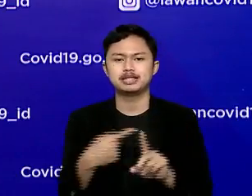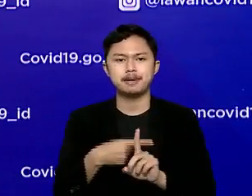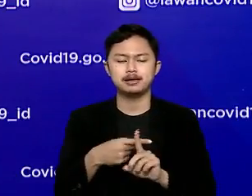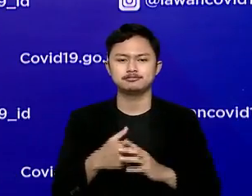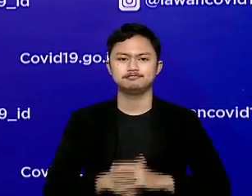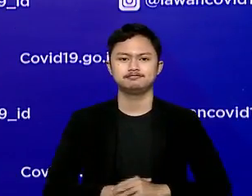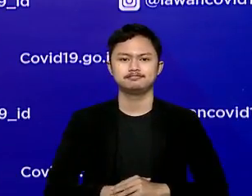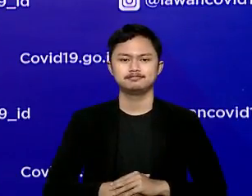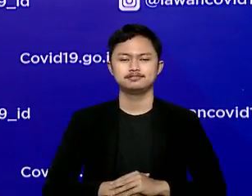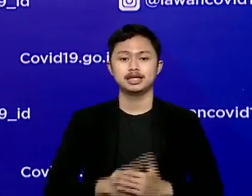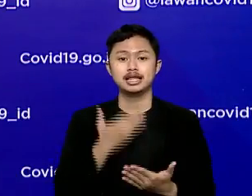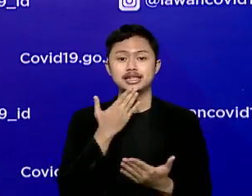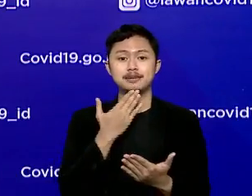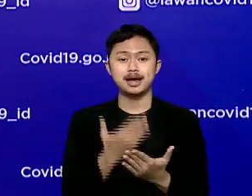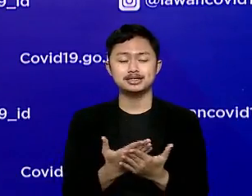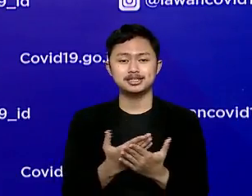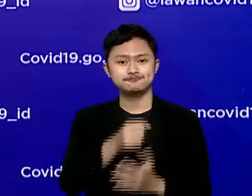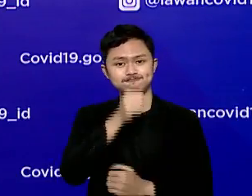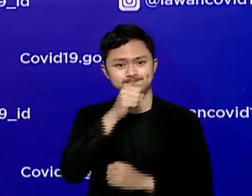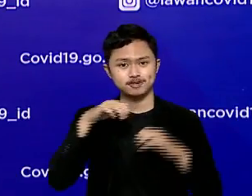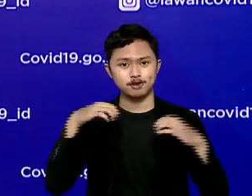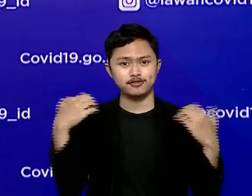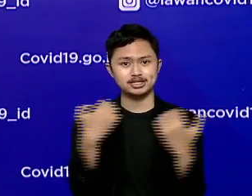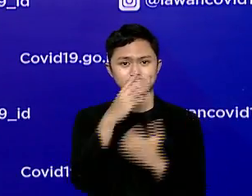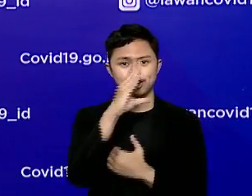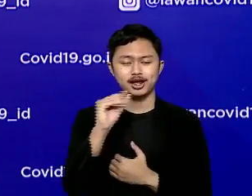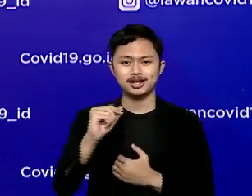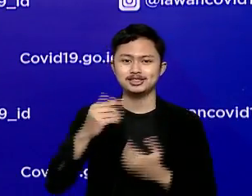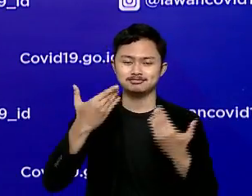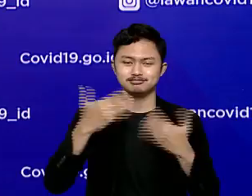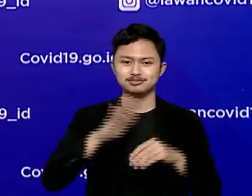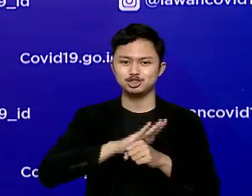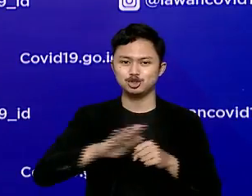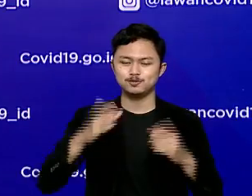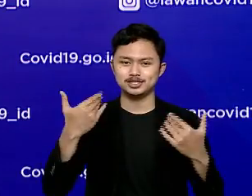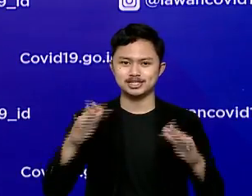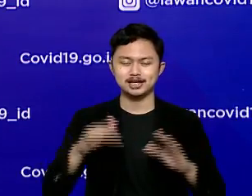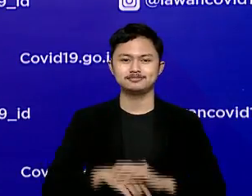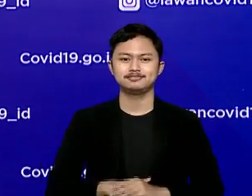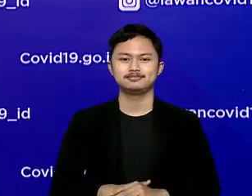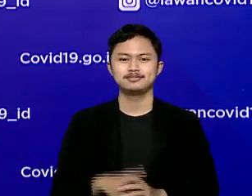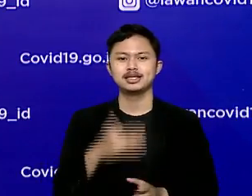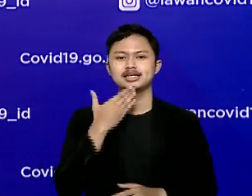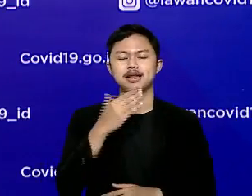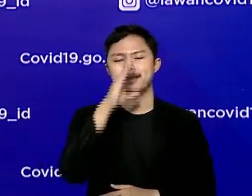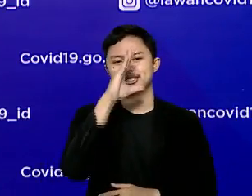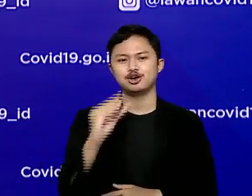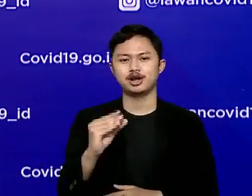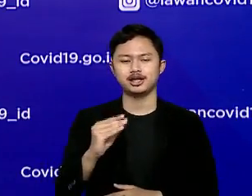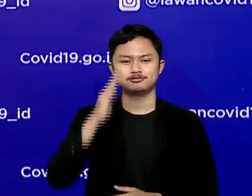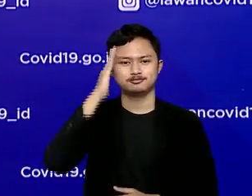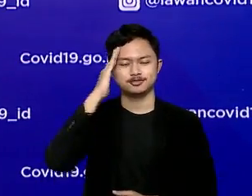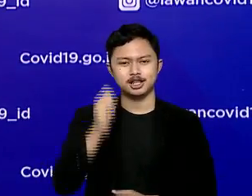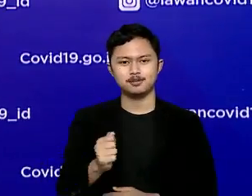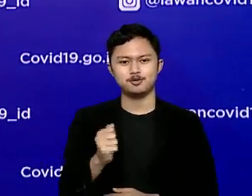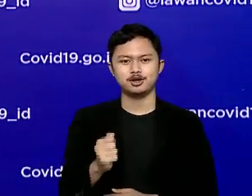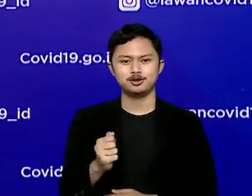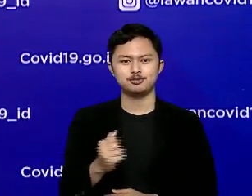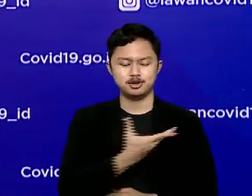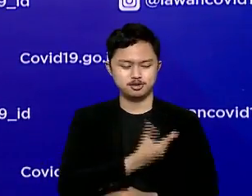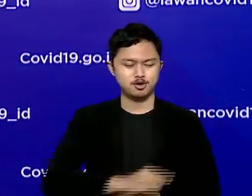Terima kasih, dengan demikian konferensi pers pada sore hari ini berakhir. Selamat sore,